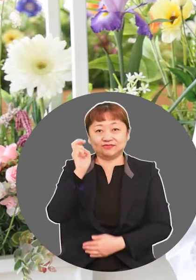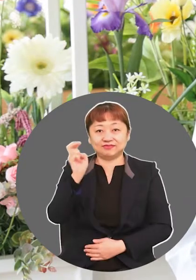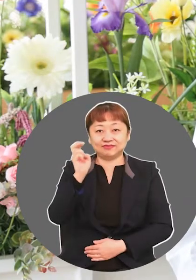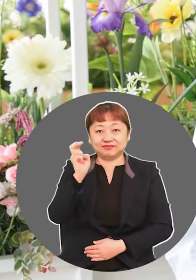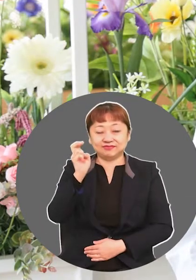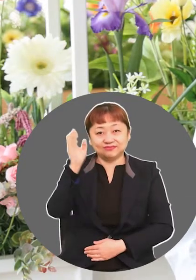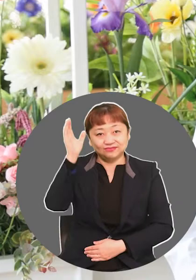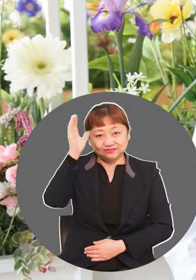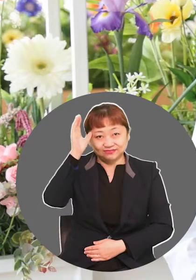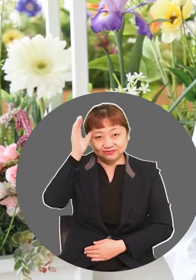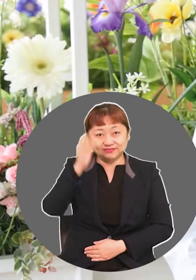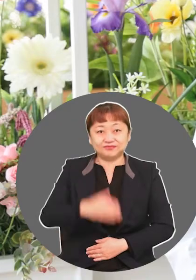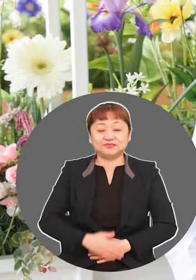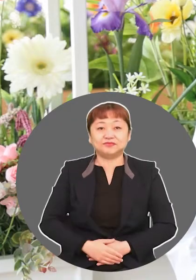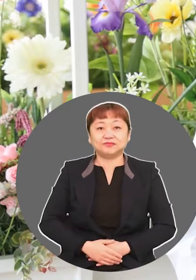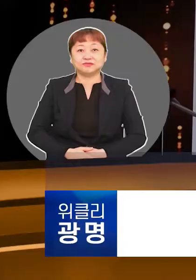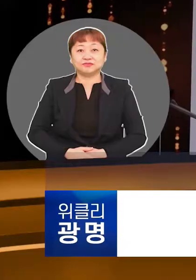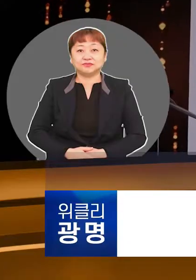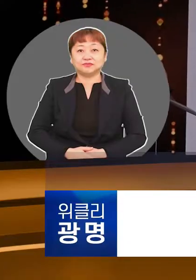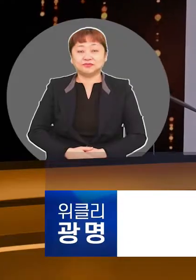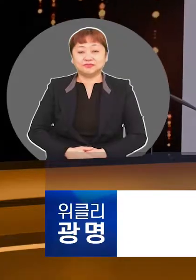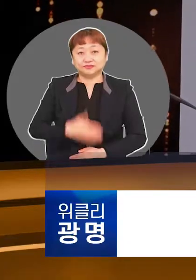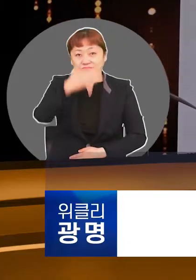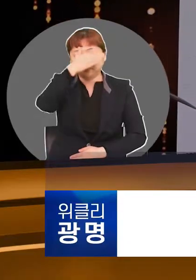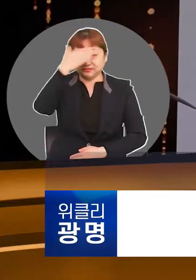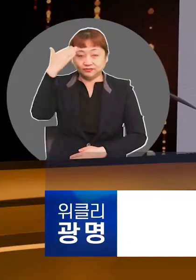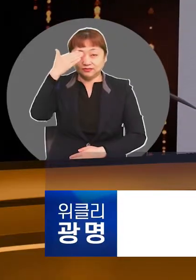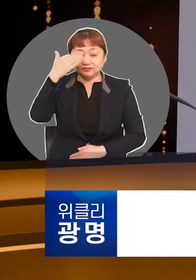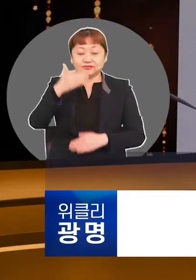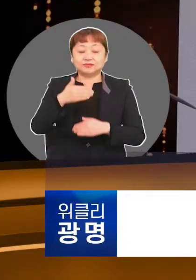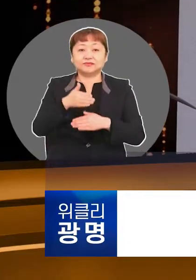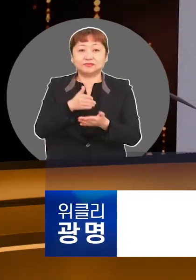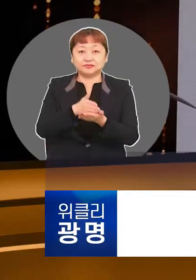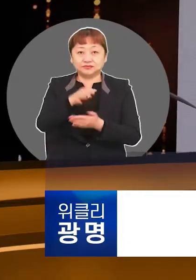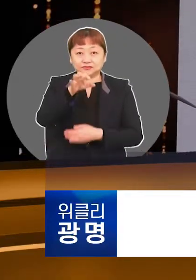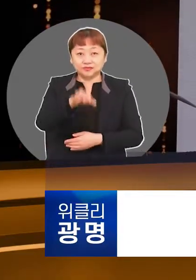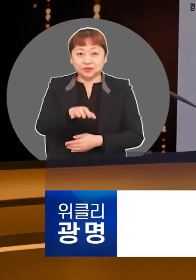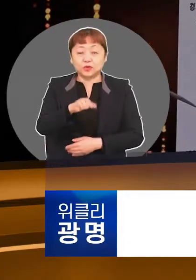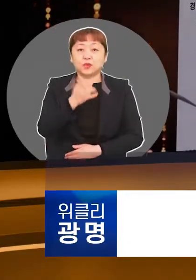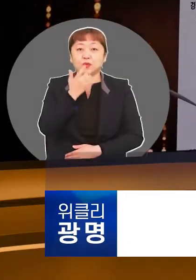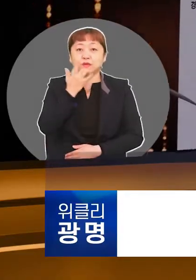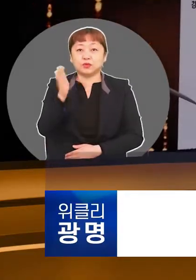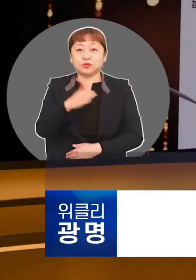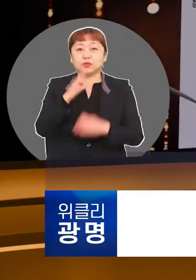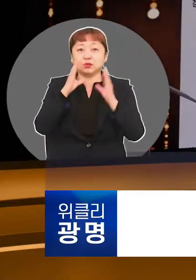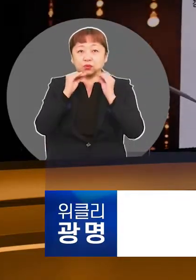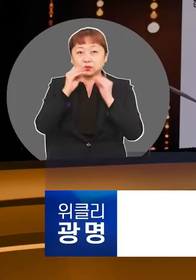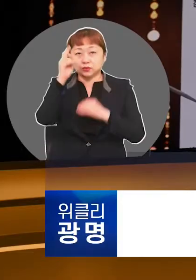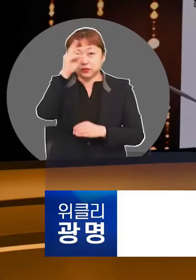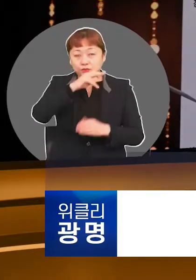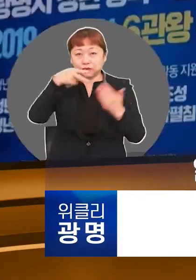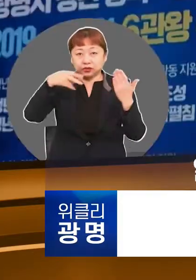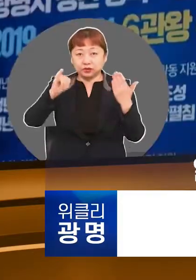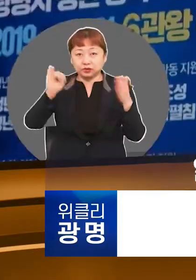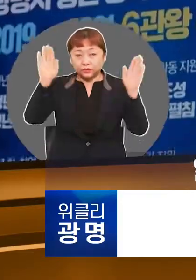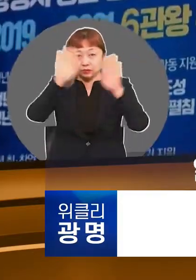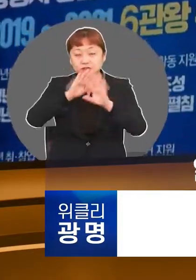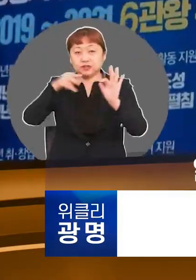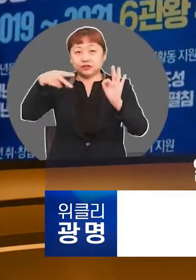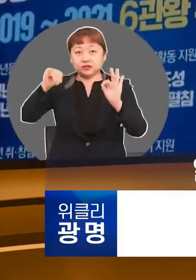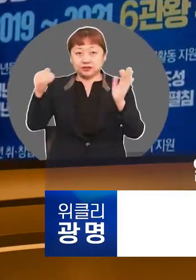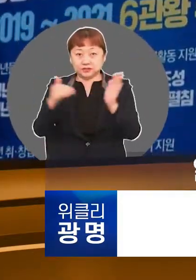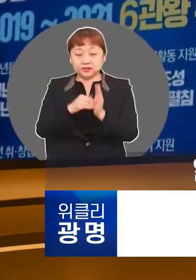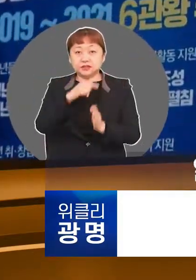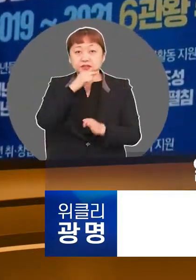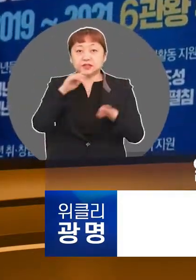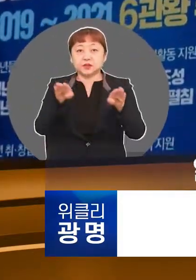정말 많이 기대가 됩니다 청년 동은 화요일부터 토요일 오전 9시부터 밤 10시까지 일요일은